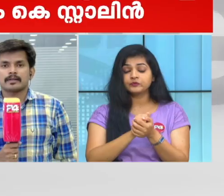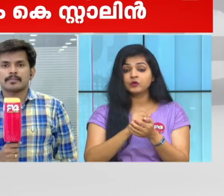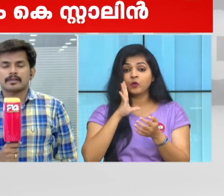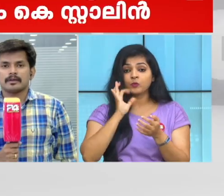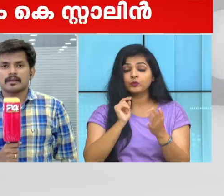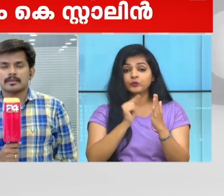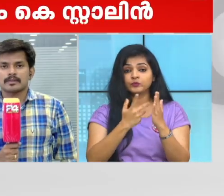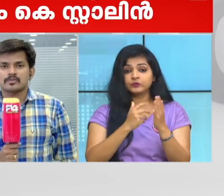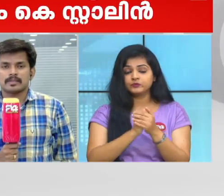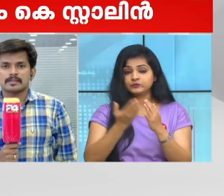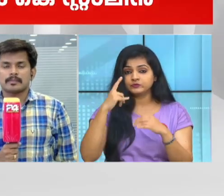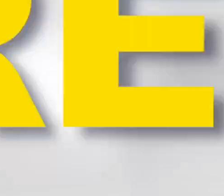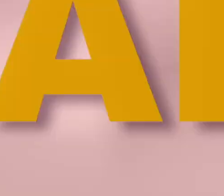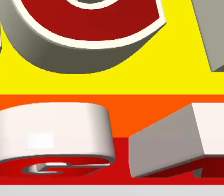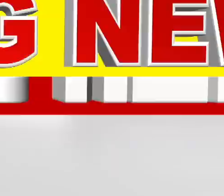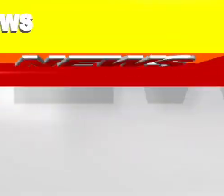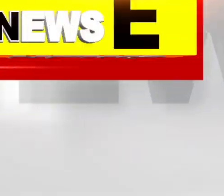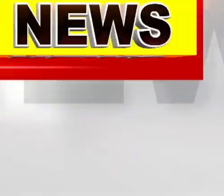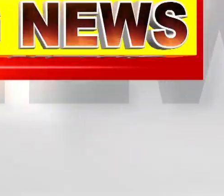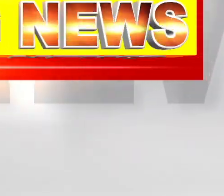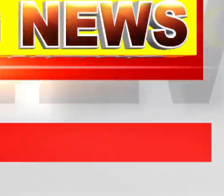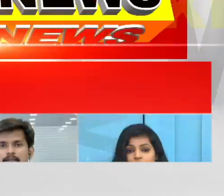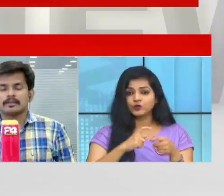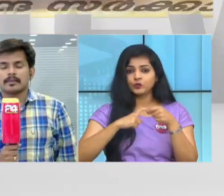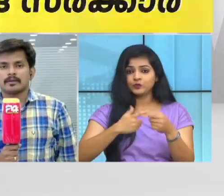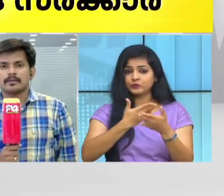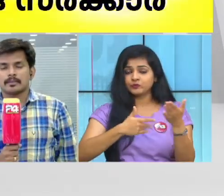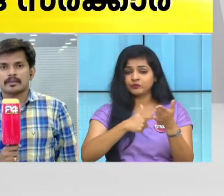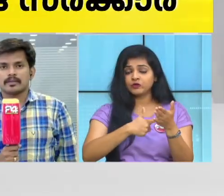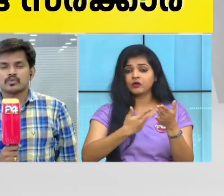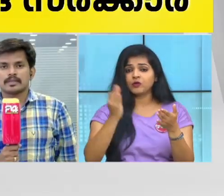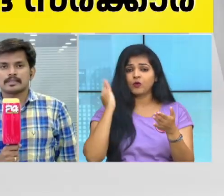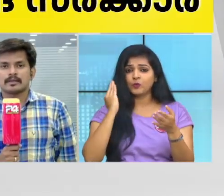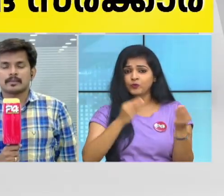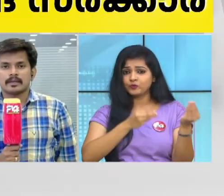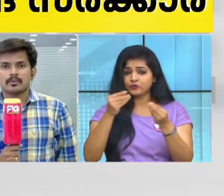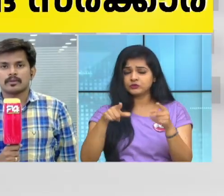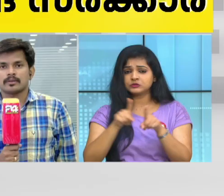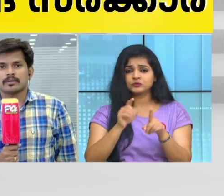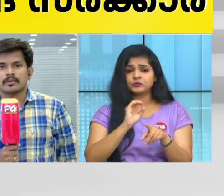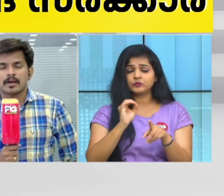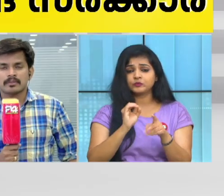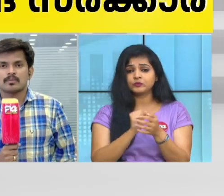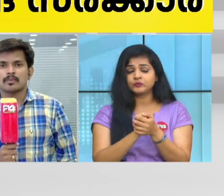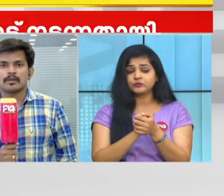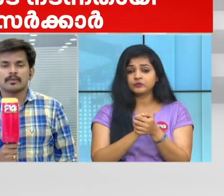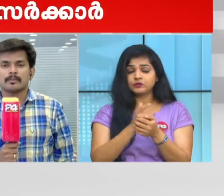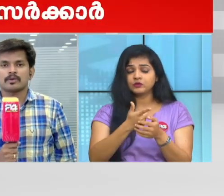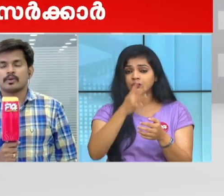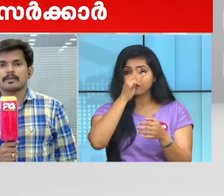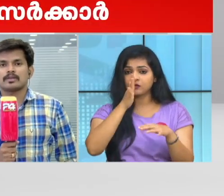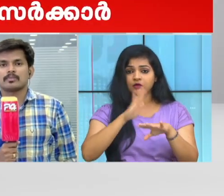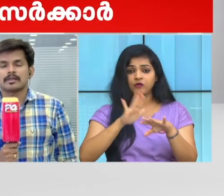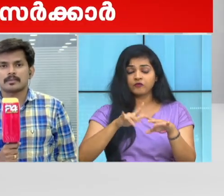അടക്കം കേന്ദ്രമന്ത്രി സ്വീകരിച്ച നിലപാട് ചോദ്യപേപ്പർ ചോർന്നിട്ടില്ല എന്ന നിലപാട് തന്നെയായിരുന്നു സ്വീകരിച്ചത്. ക്രമക്കേട് ആവർത്തിക്കുമ്പോഴും അതുമായി ബന്ധപ്പെട്ട്